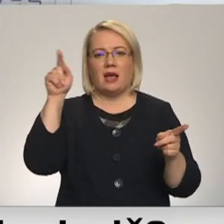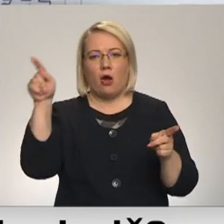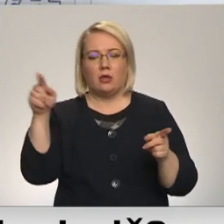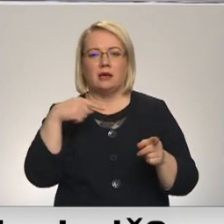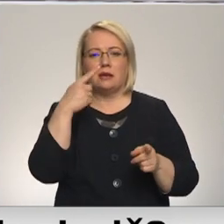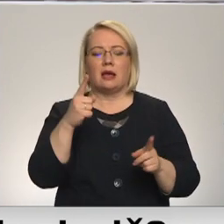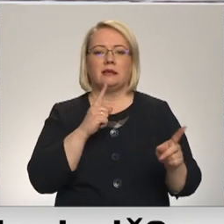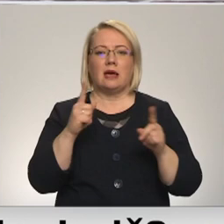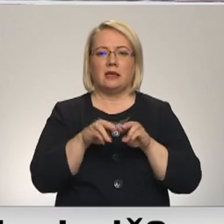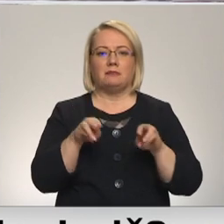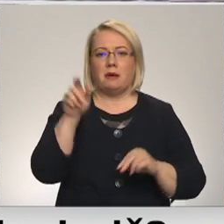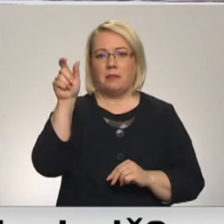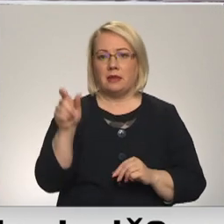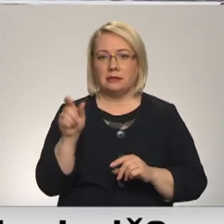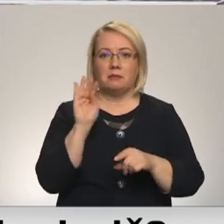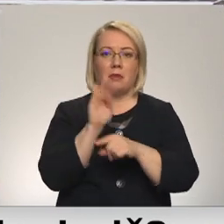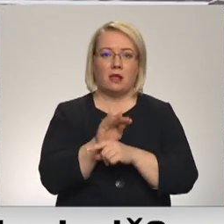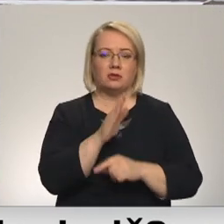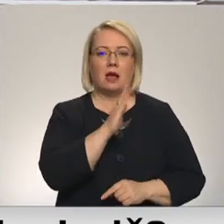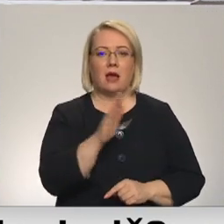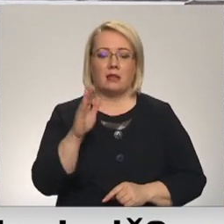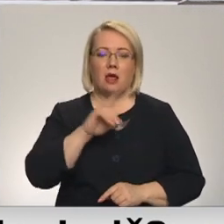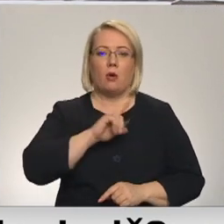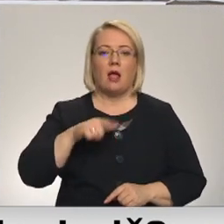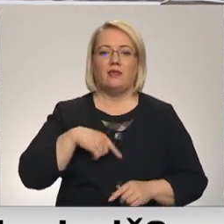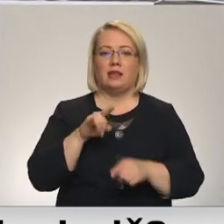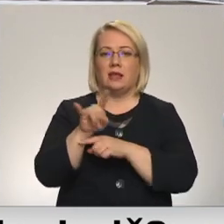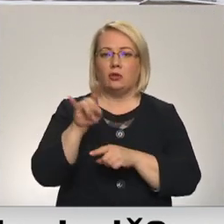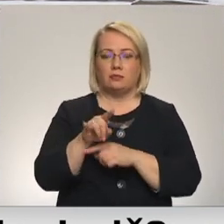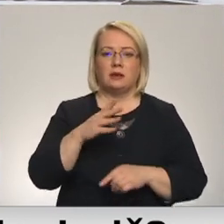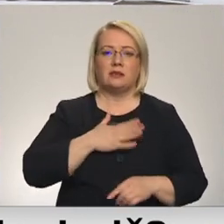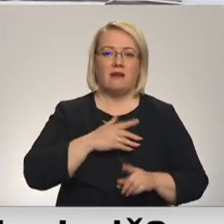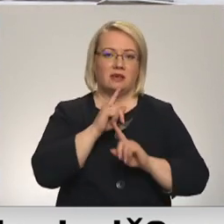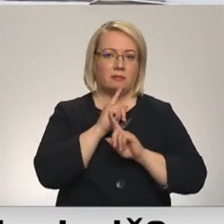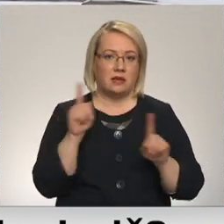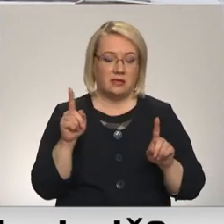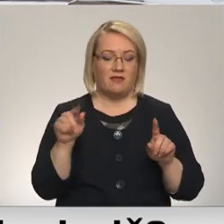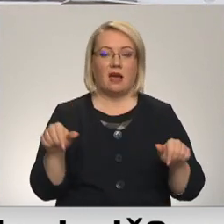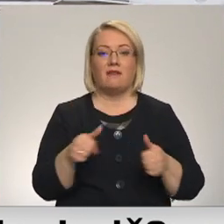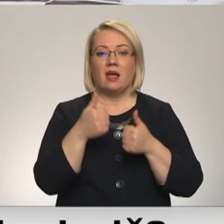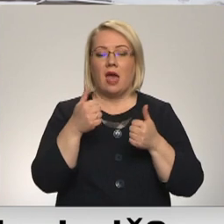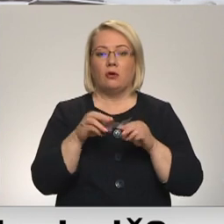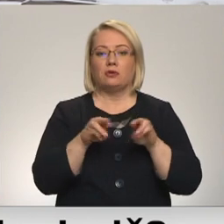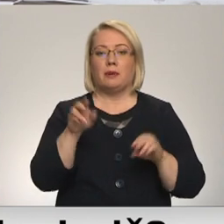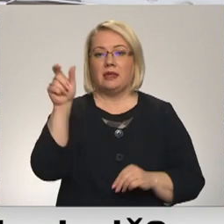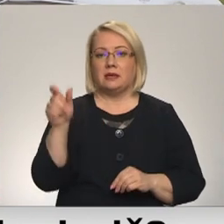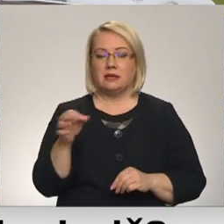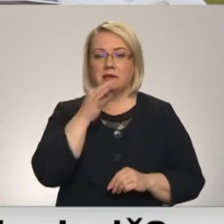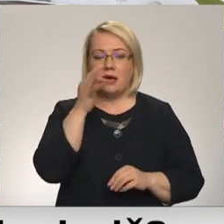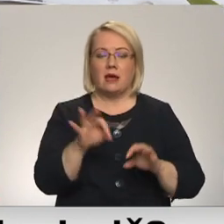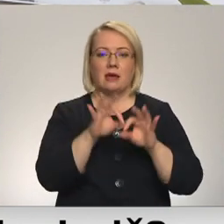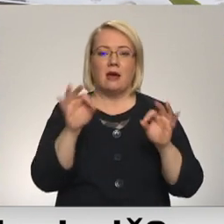ministrs Tālis Linkaits. Piebilstot, ka katrai no Latvijas lidostām ir sava specifika. Vienlaikus ministrs uzsver, ka jāsāk darbs pie